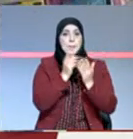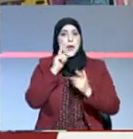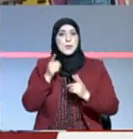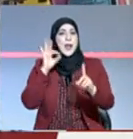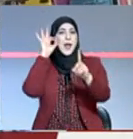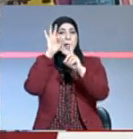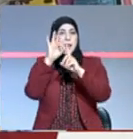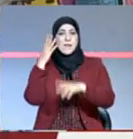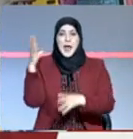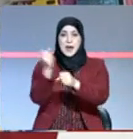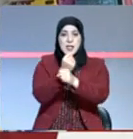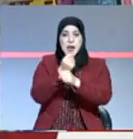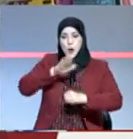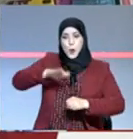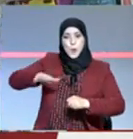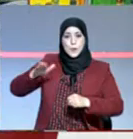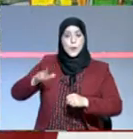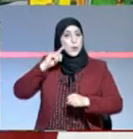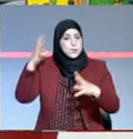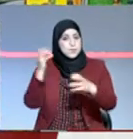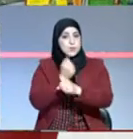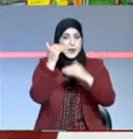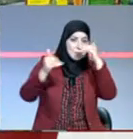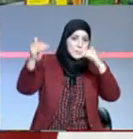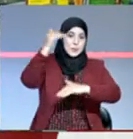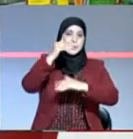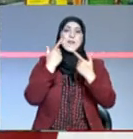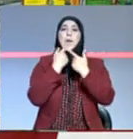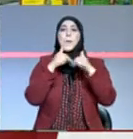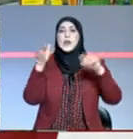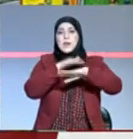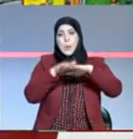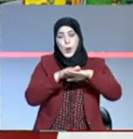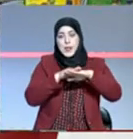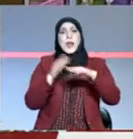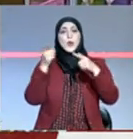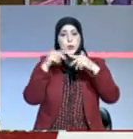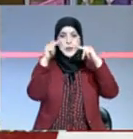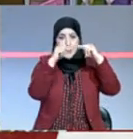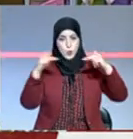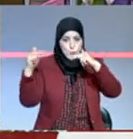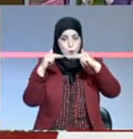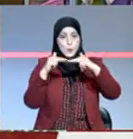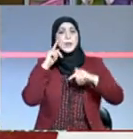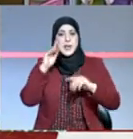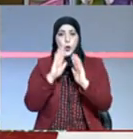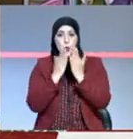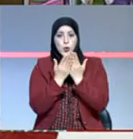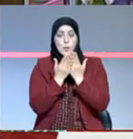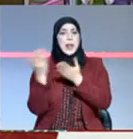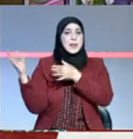والتميز وتيسير التفوق في مختلف المواد والمستويات هي الكتب المدرسيه